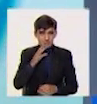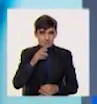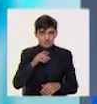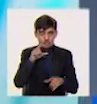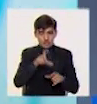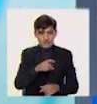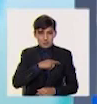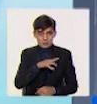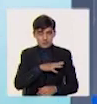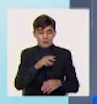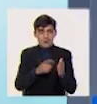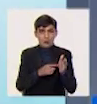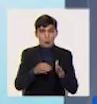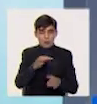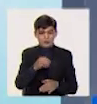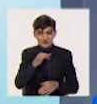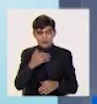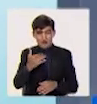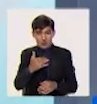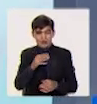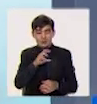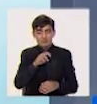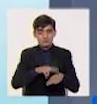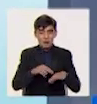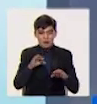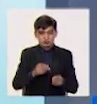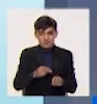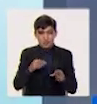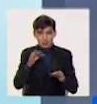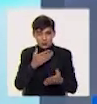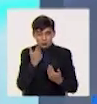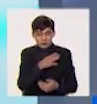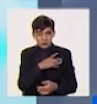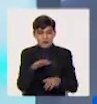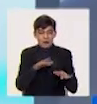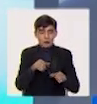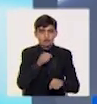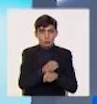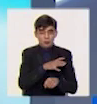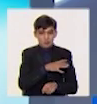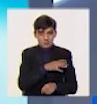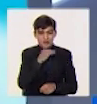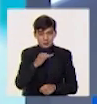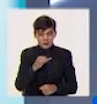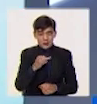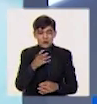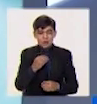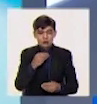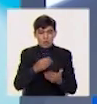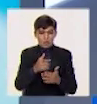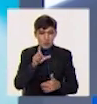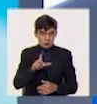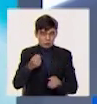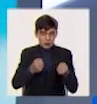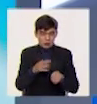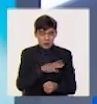Қарағанды облыстық полиция департаменті қылмыс құрамы жоқ болғандықтан ол оқиғаға қатысты іс тоқтатылғанын айтты. Яғни қымбат Lexus